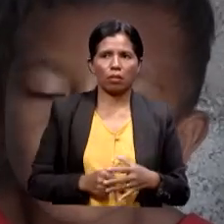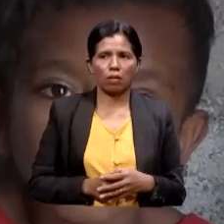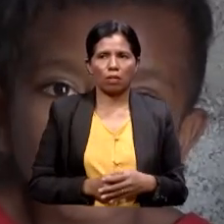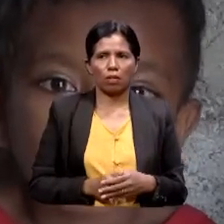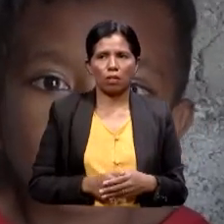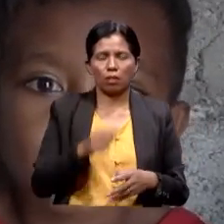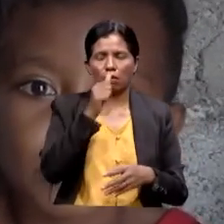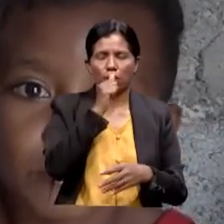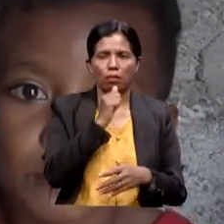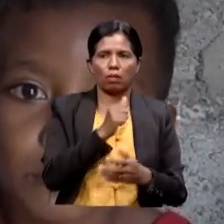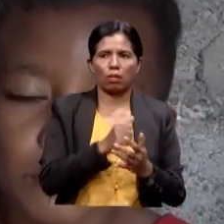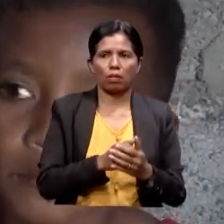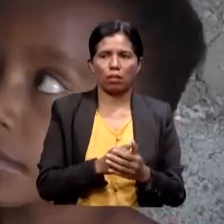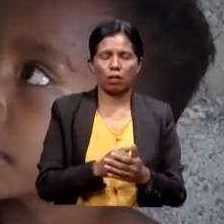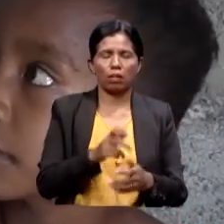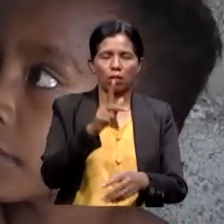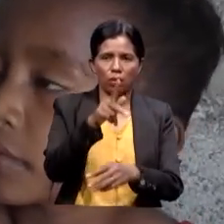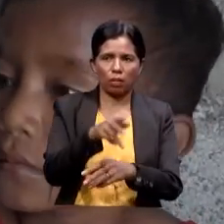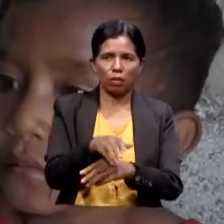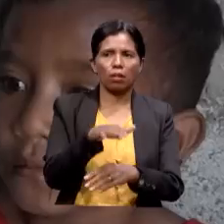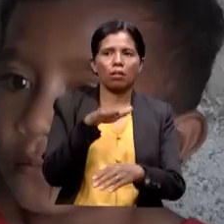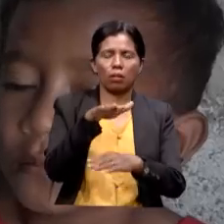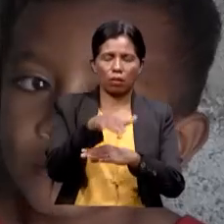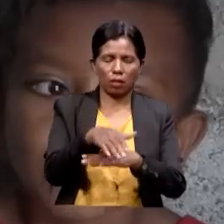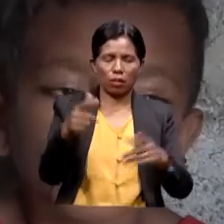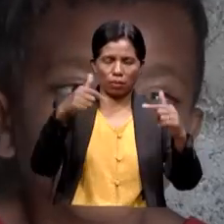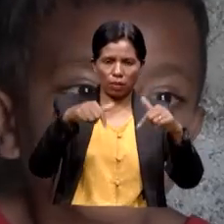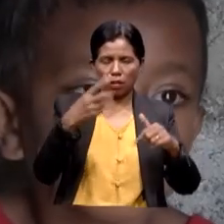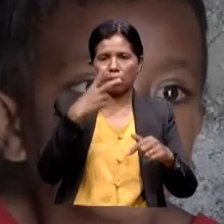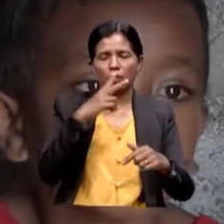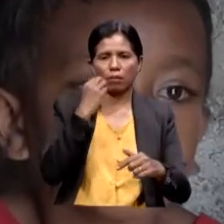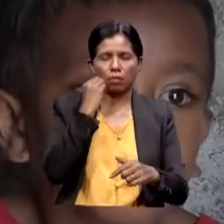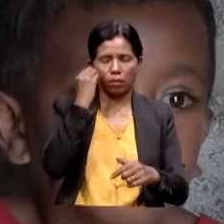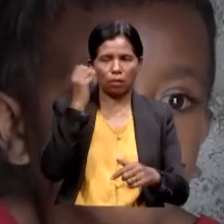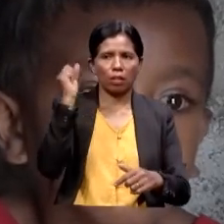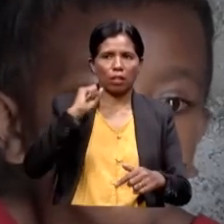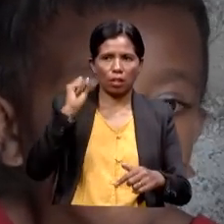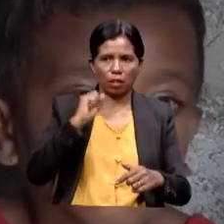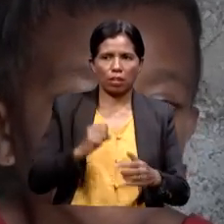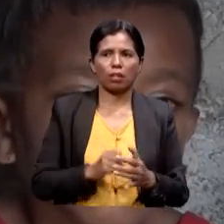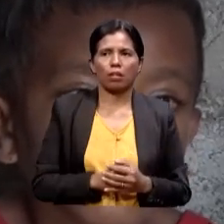no kritona, antalia lo rai kona mai ta wangu mona, mai sari.